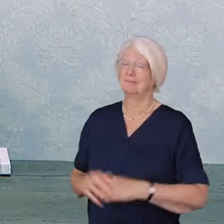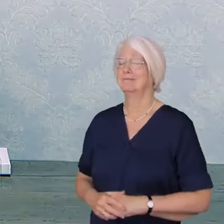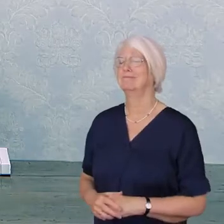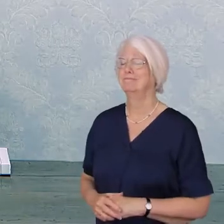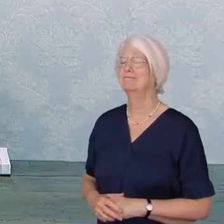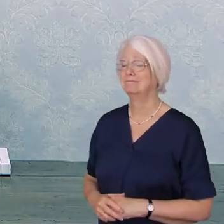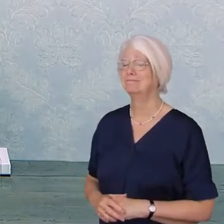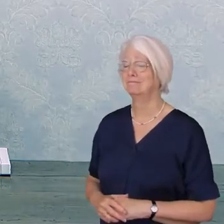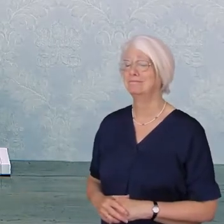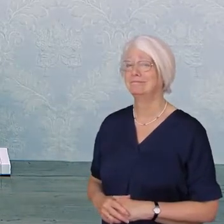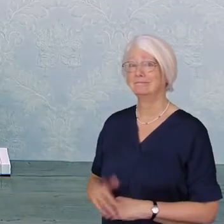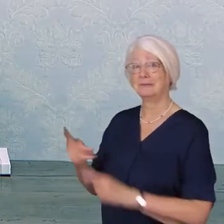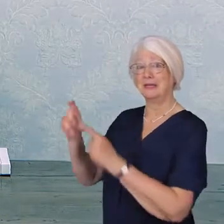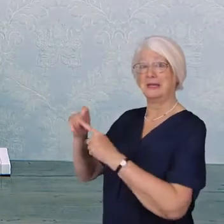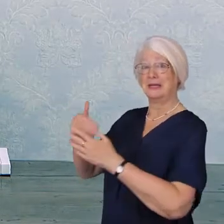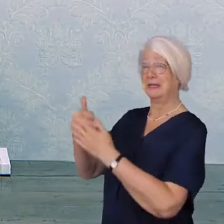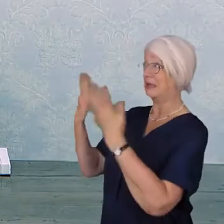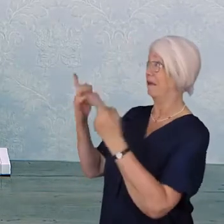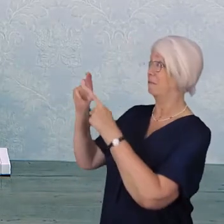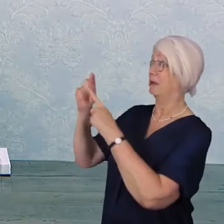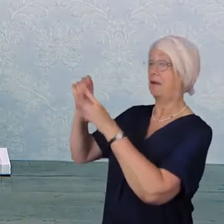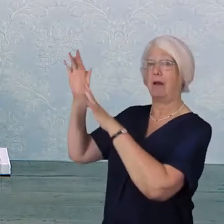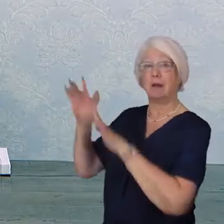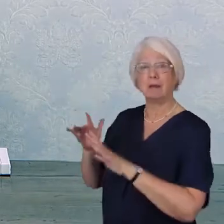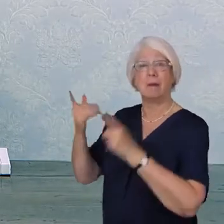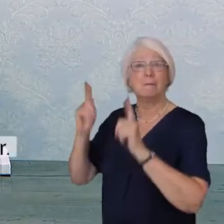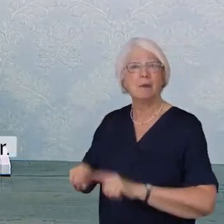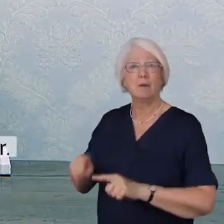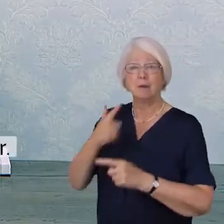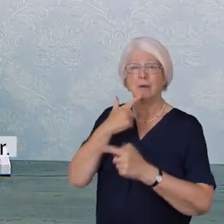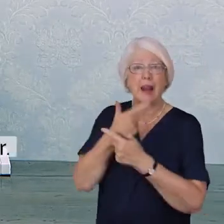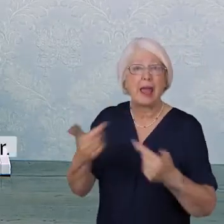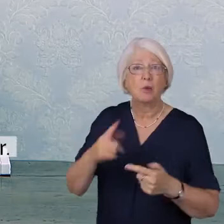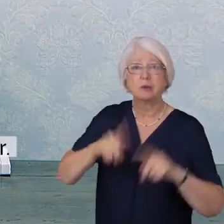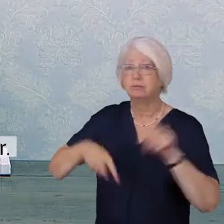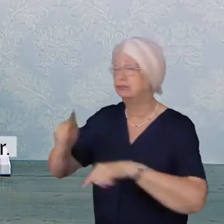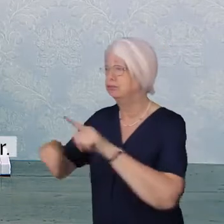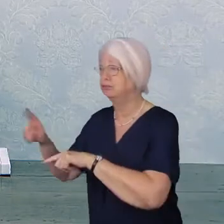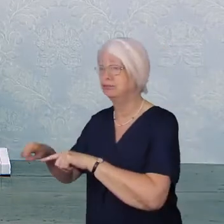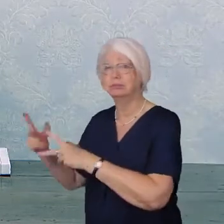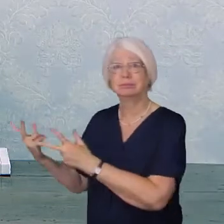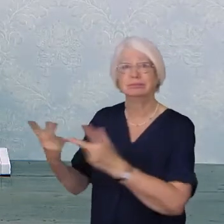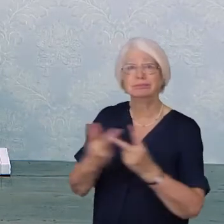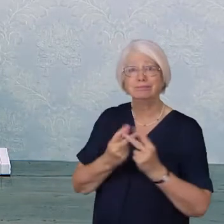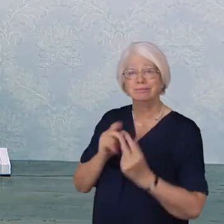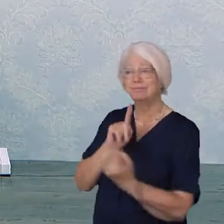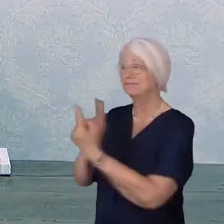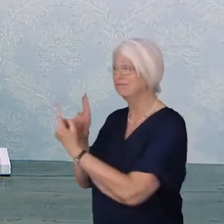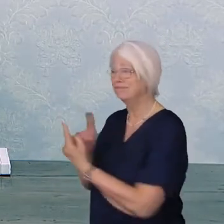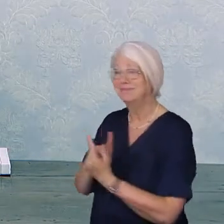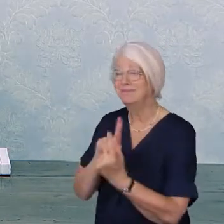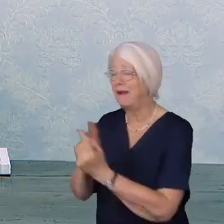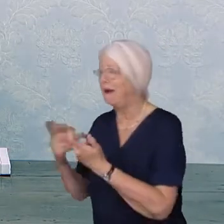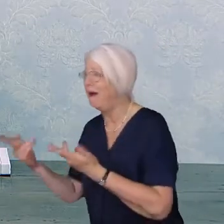Nel giorno di Pentecoste, popoli che parlavano lingue diverse si incontrarono. In questi mesi,